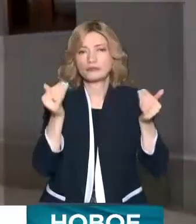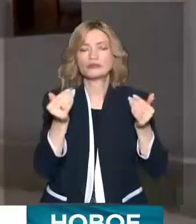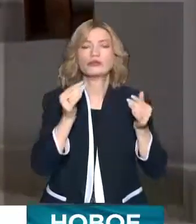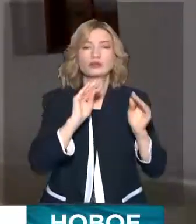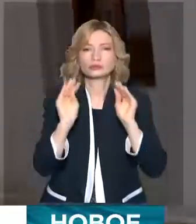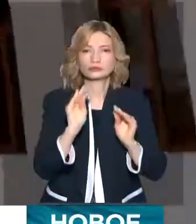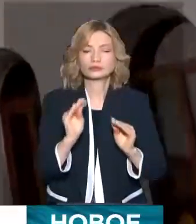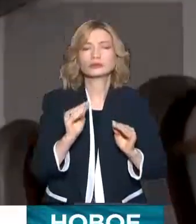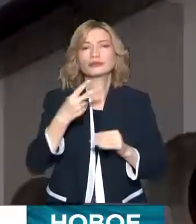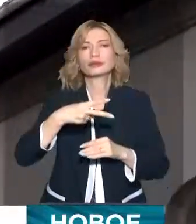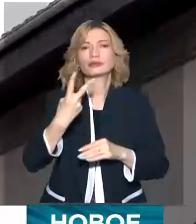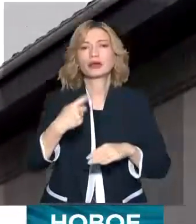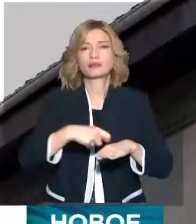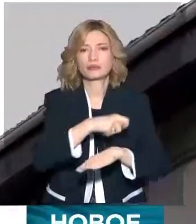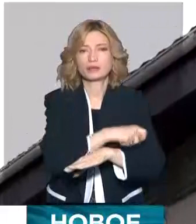22 метра.